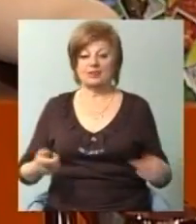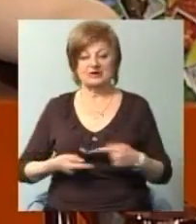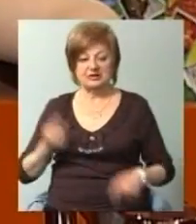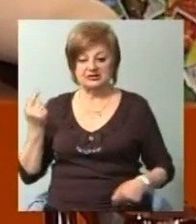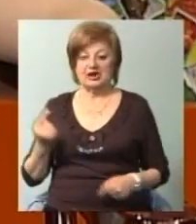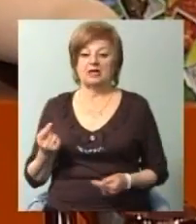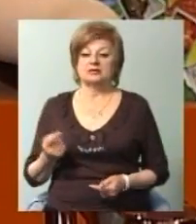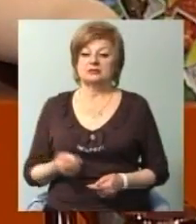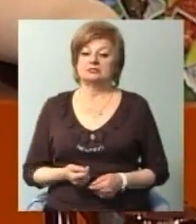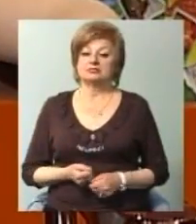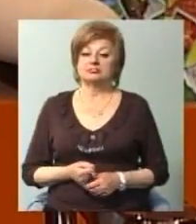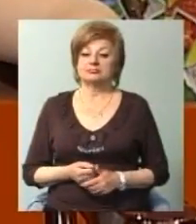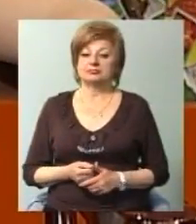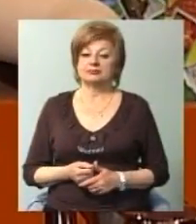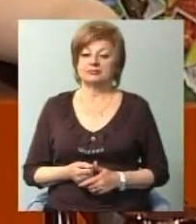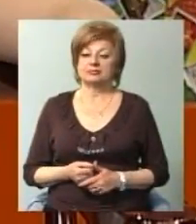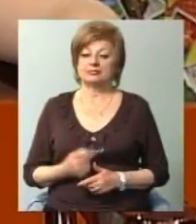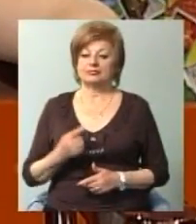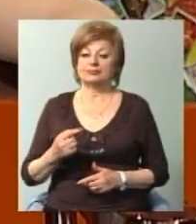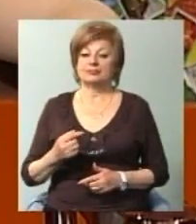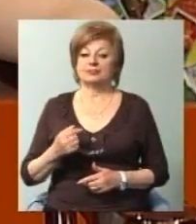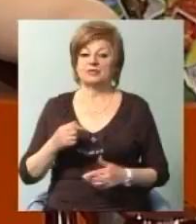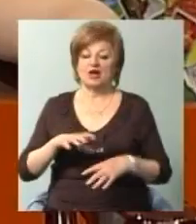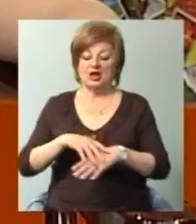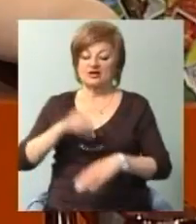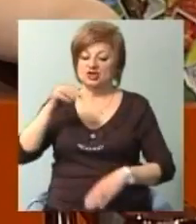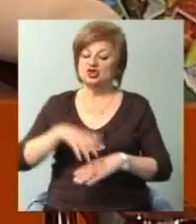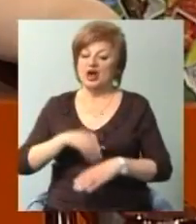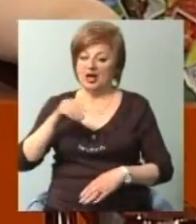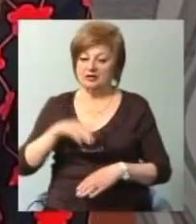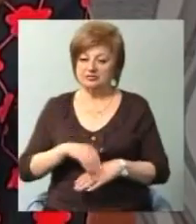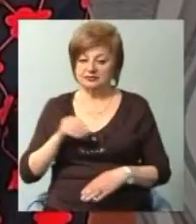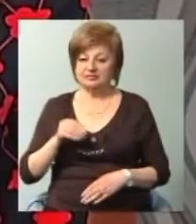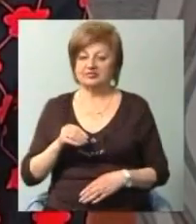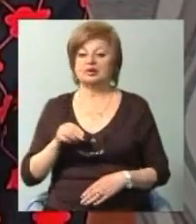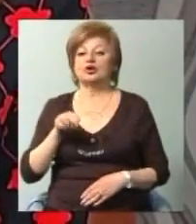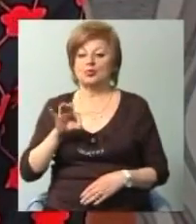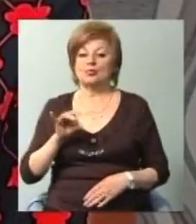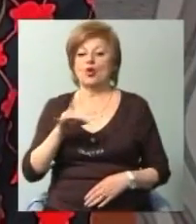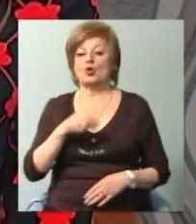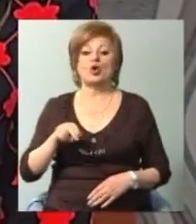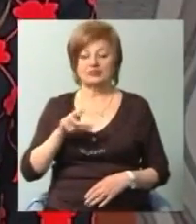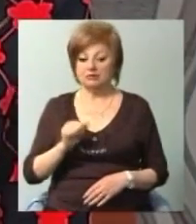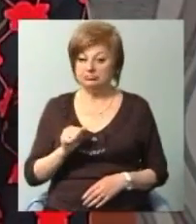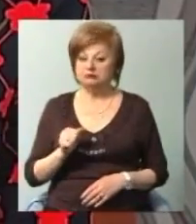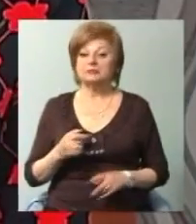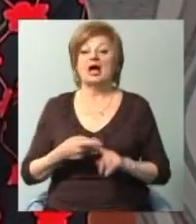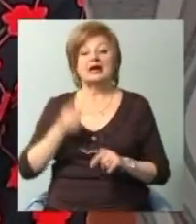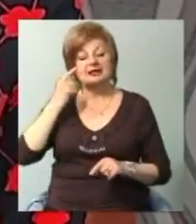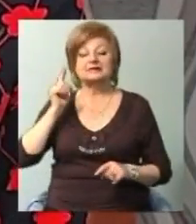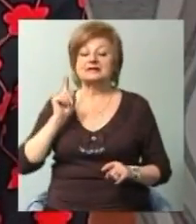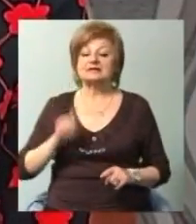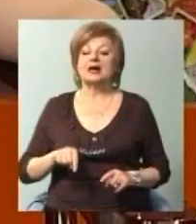відрізняються, за длиною шерсті. За породою також, так, вони відрізняються. Які ти знаєш